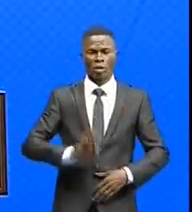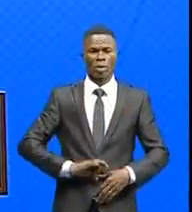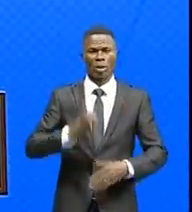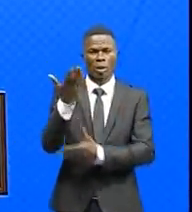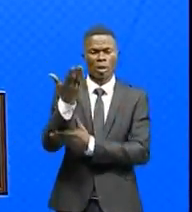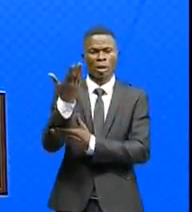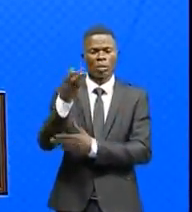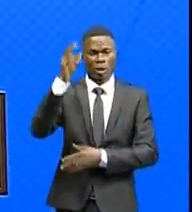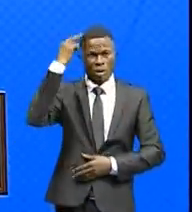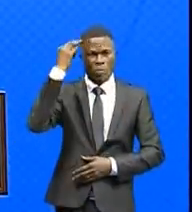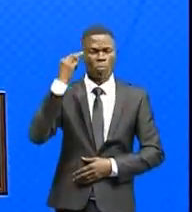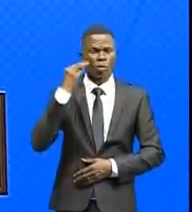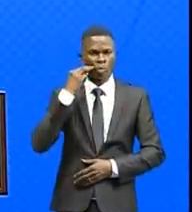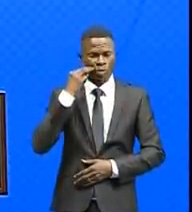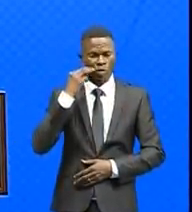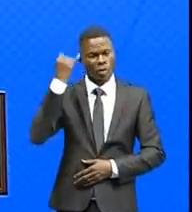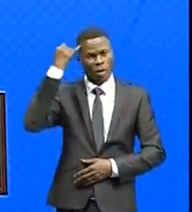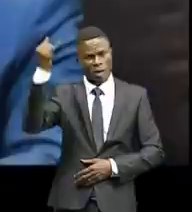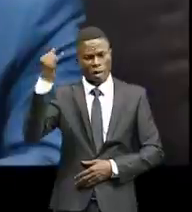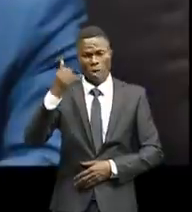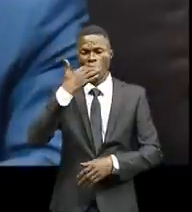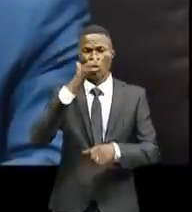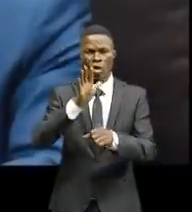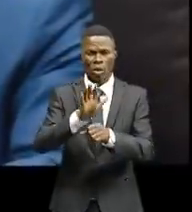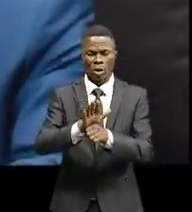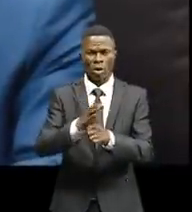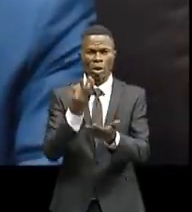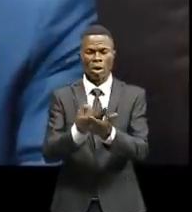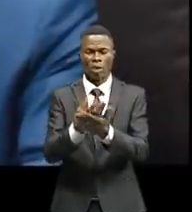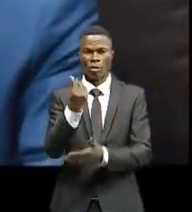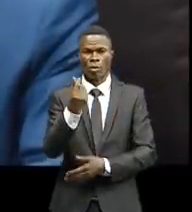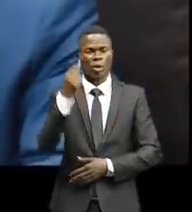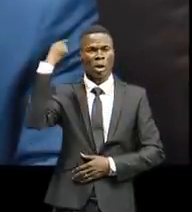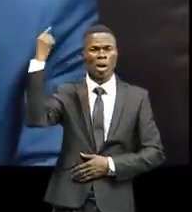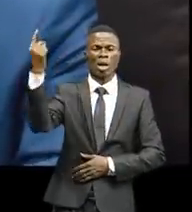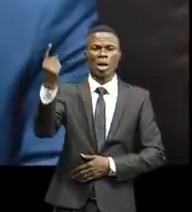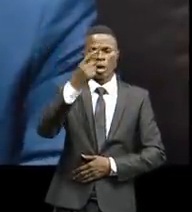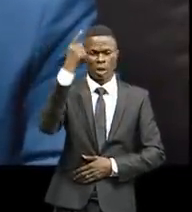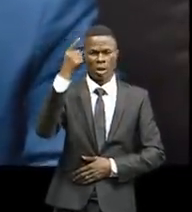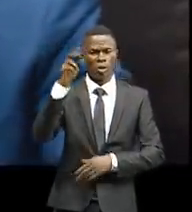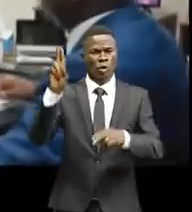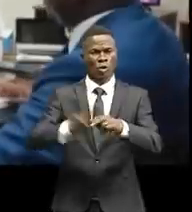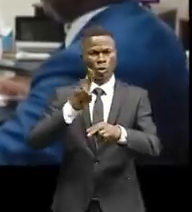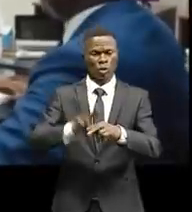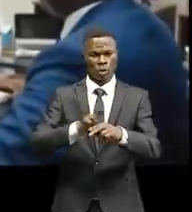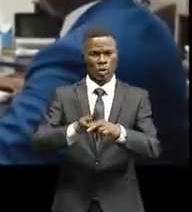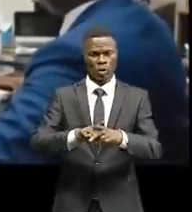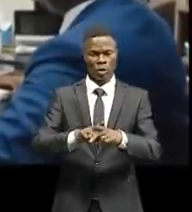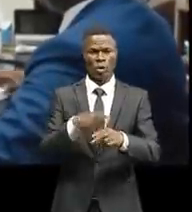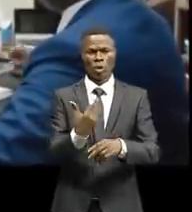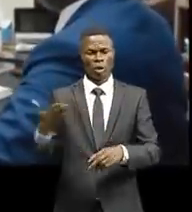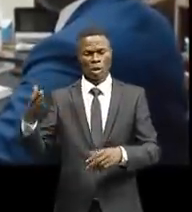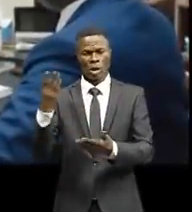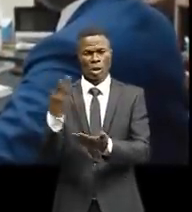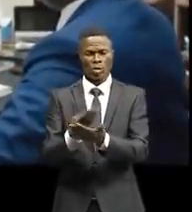le Premier ministre, dans les soucis de rassurer le Fonds monétaire international dans l'utilisation rationnelle de ses appuis